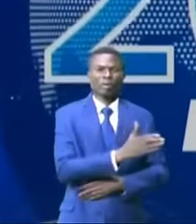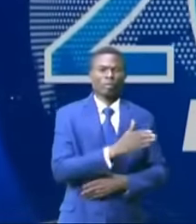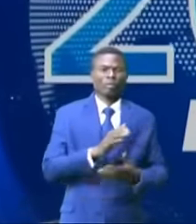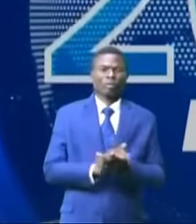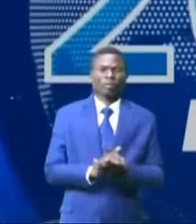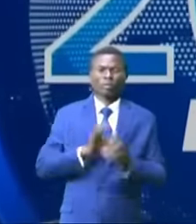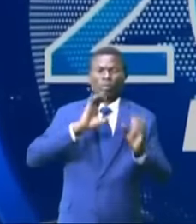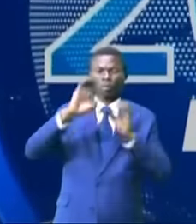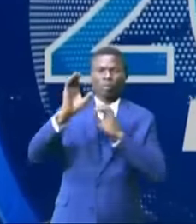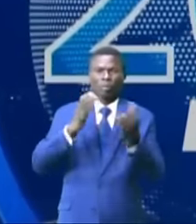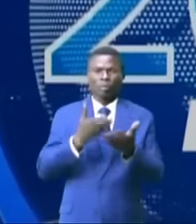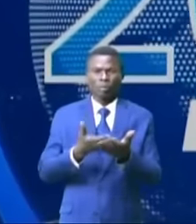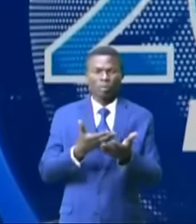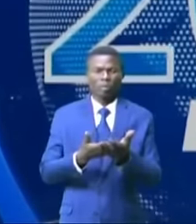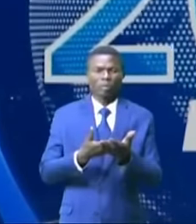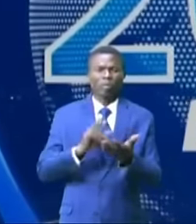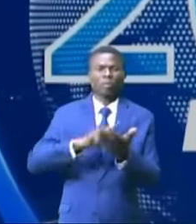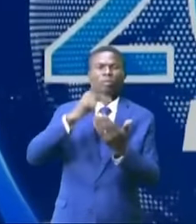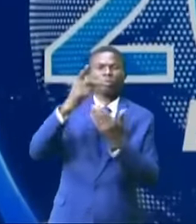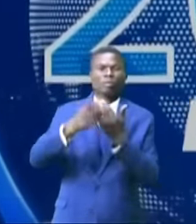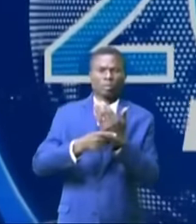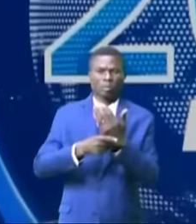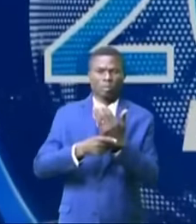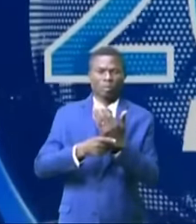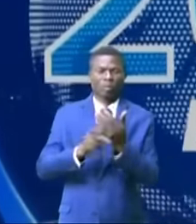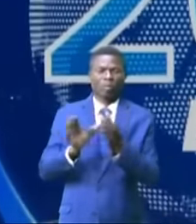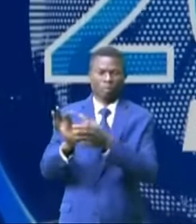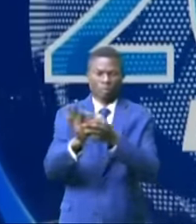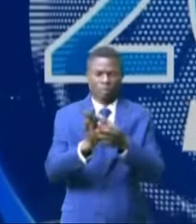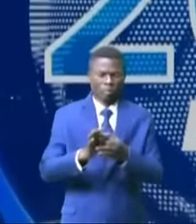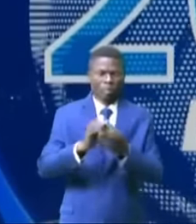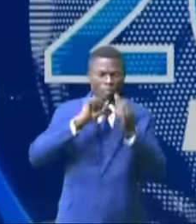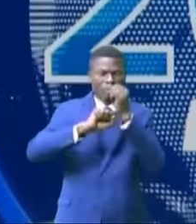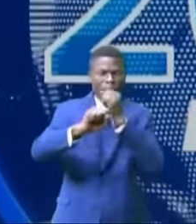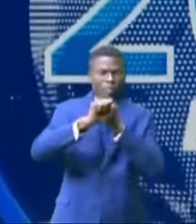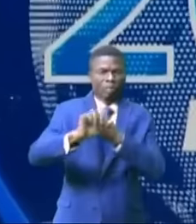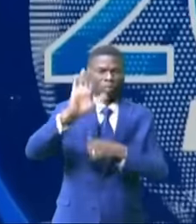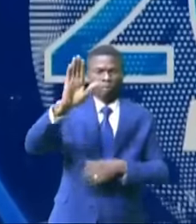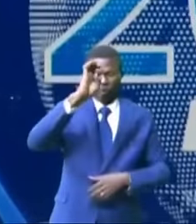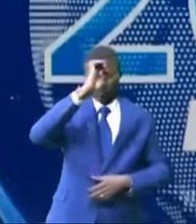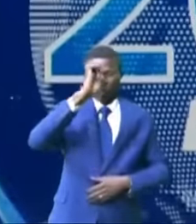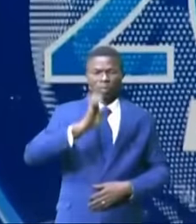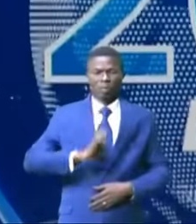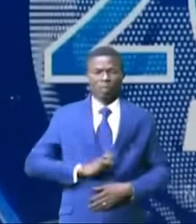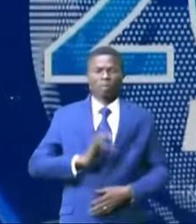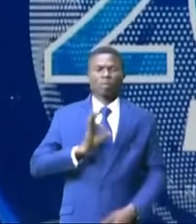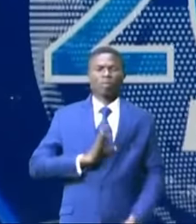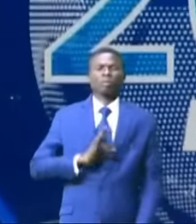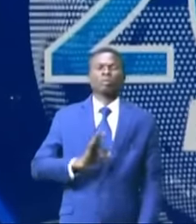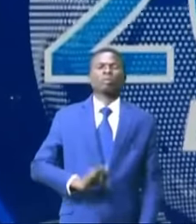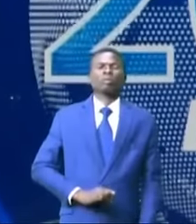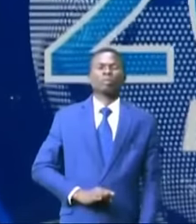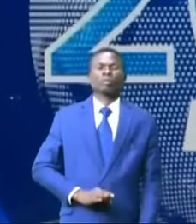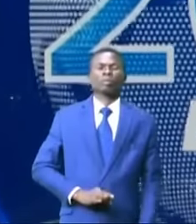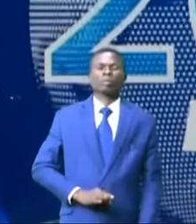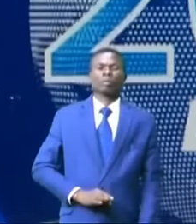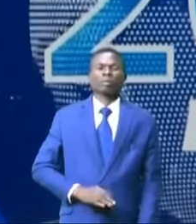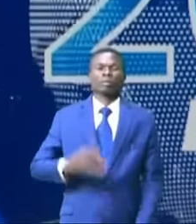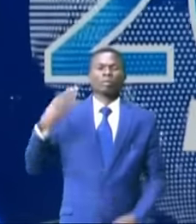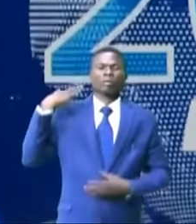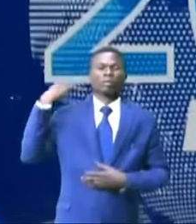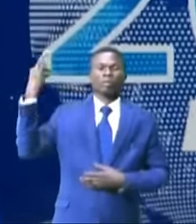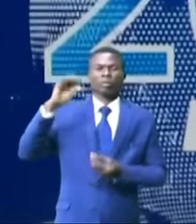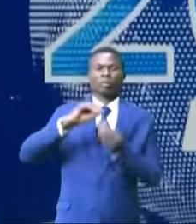Et se communiquer dans le cadre de la coordination de la campagne de son Excellence Félix-Antoine Tshisekedi Tshilombo,